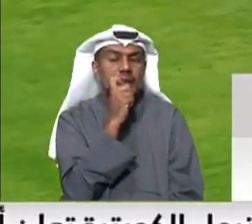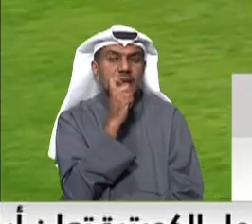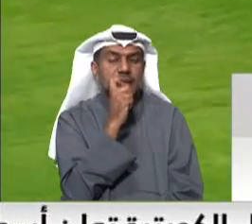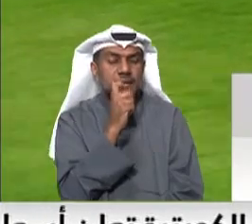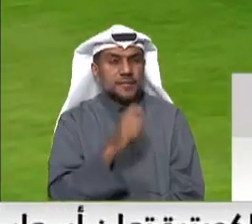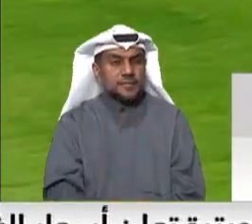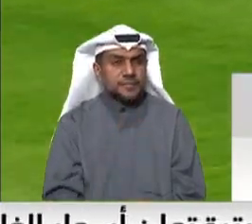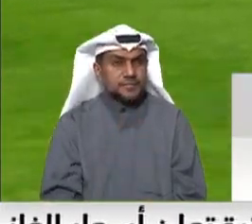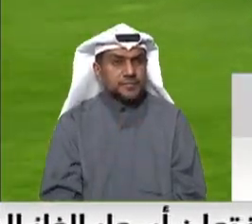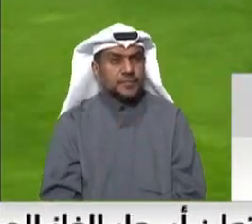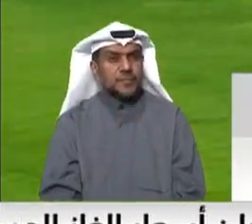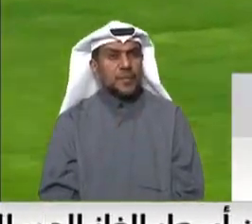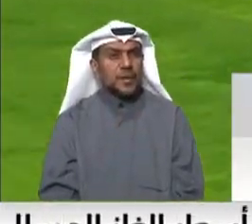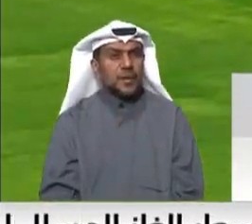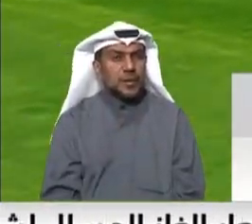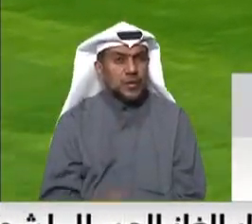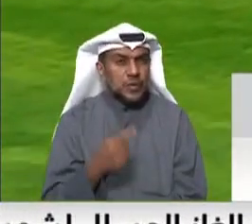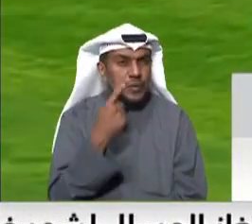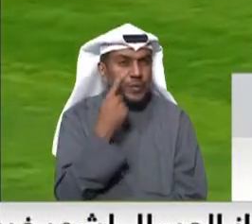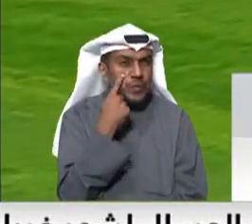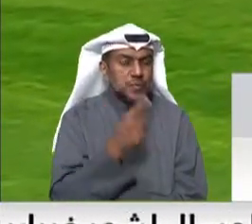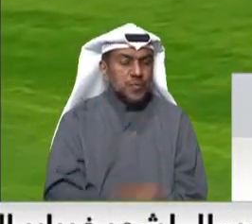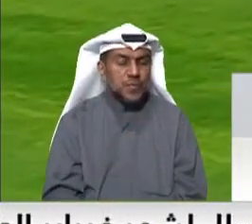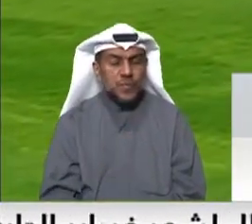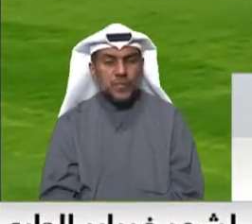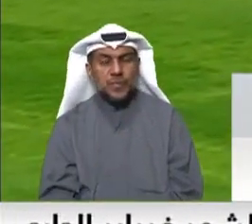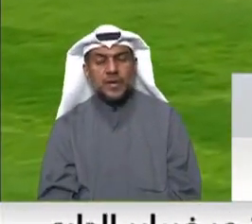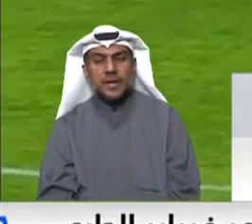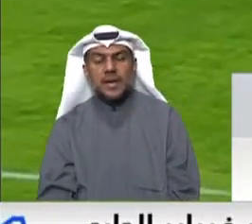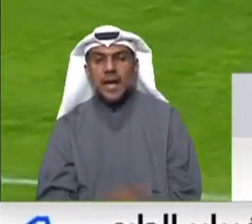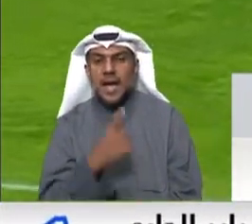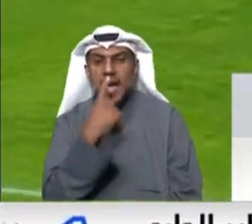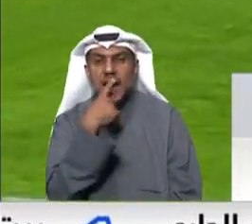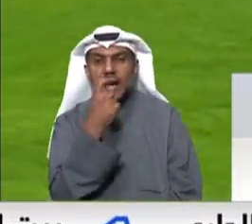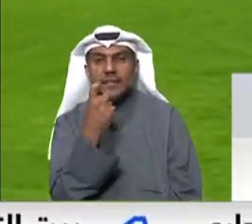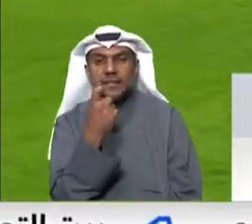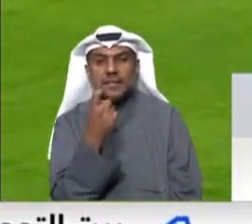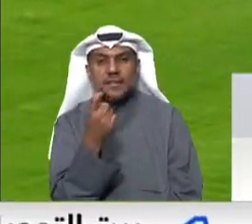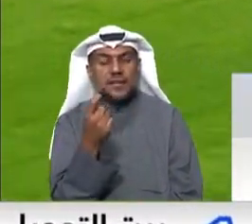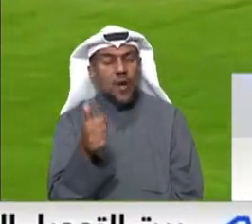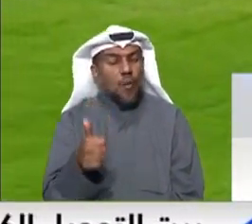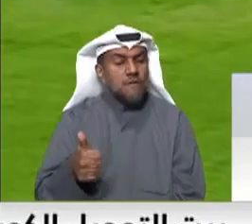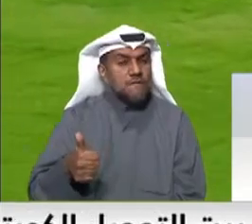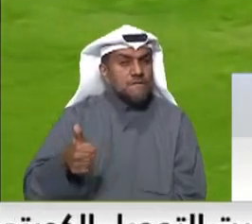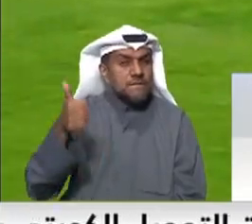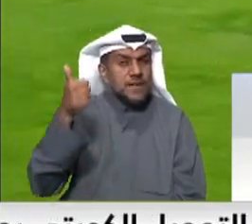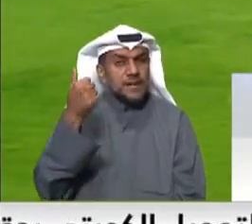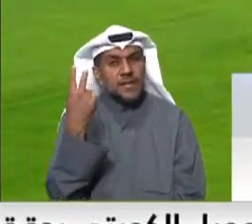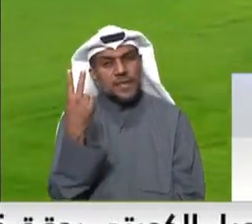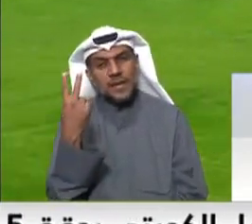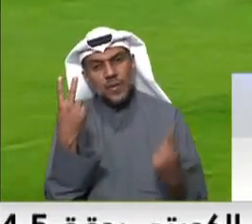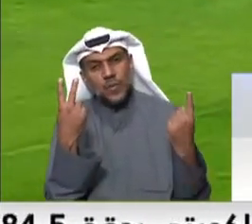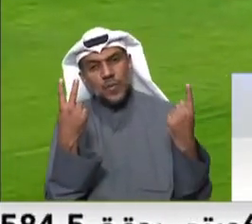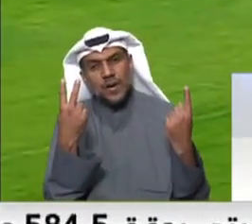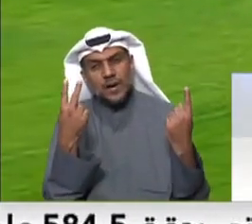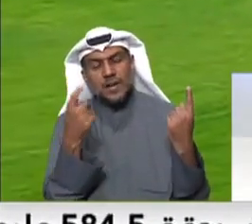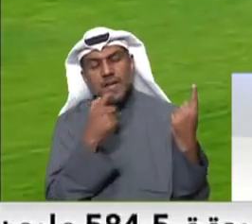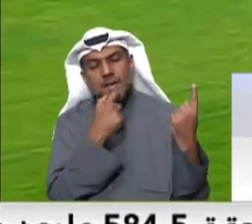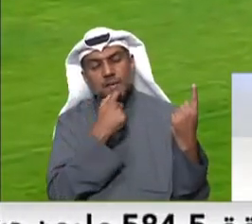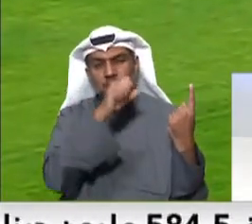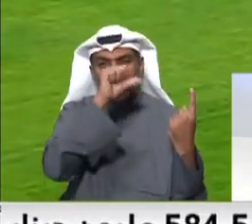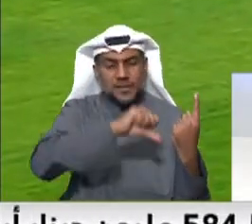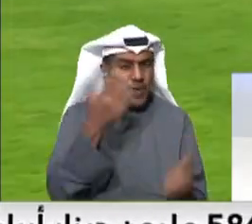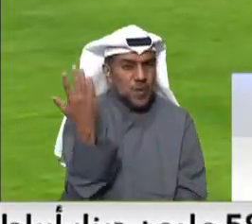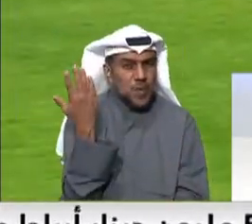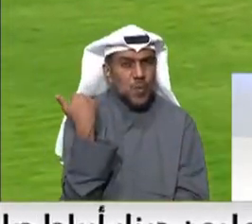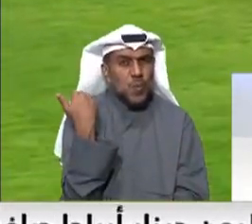ثامر بلغ القادسيه هذا الدور بعد الفوز على اليرموك بهدفين لهدف في الدور السابق فيما كان